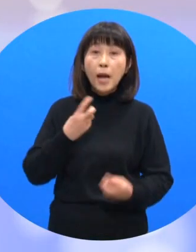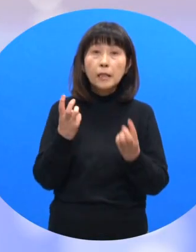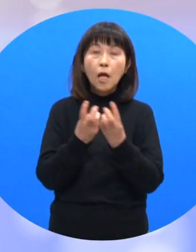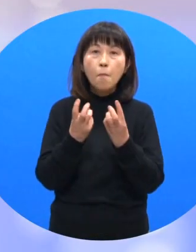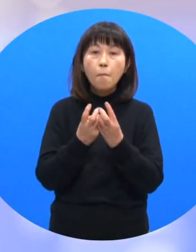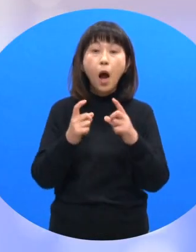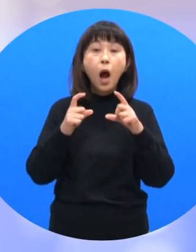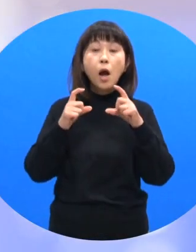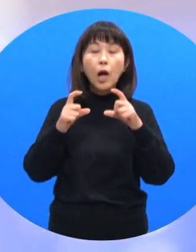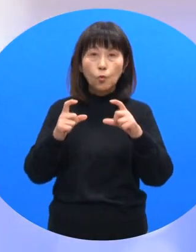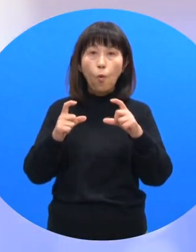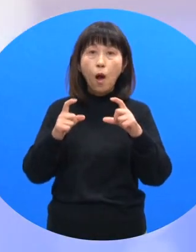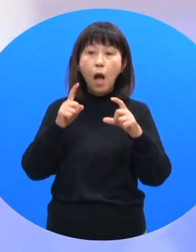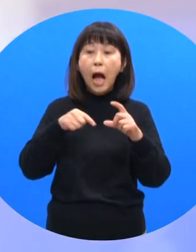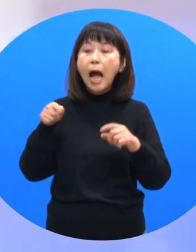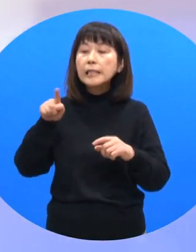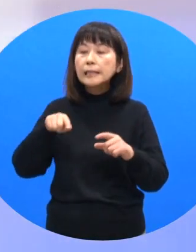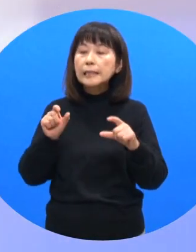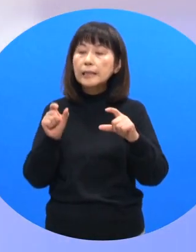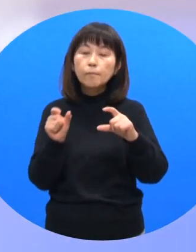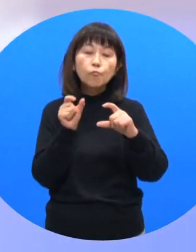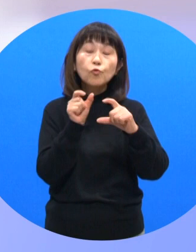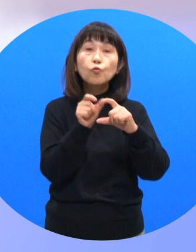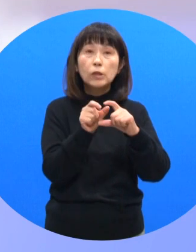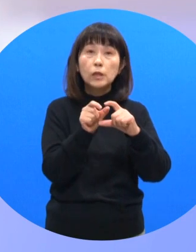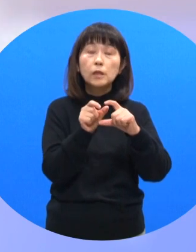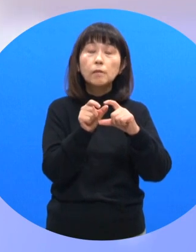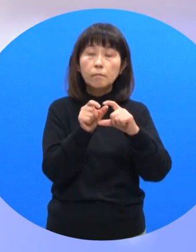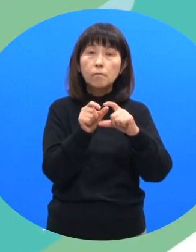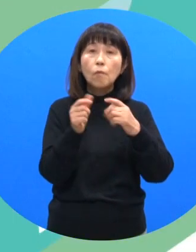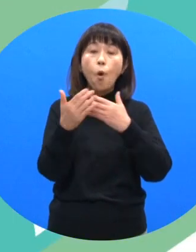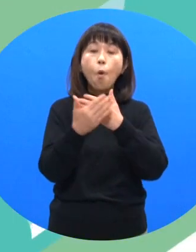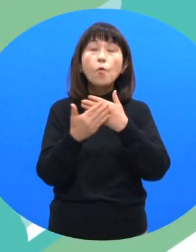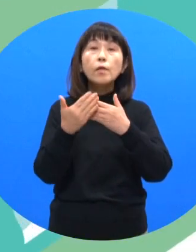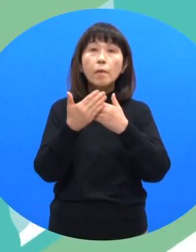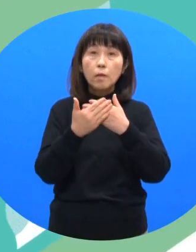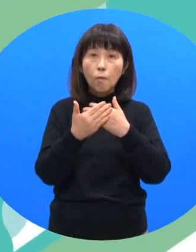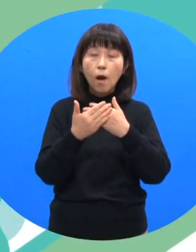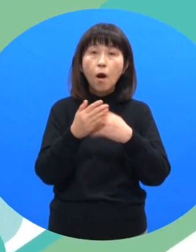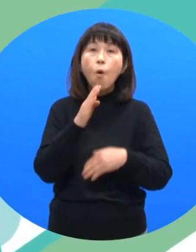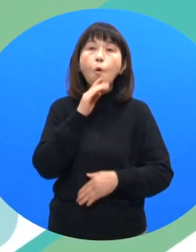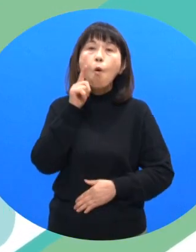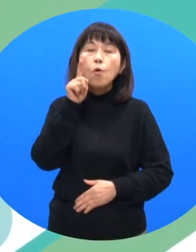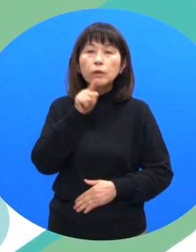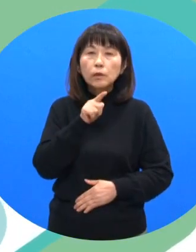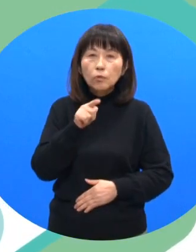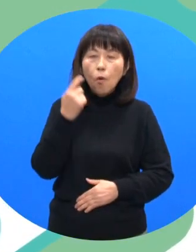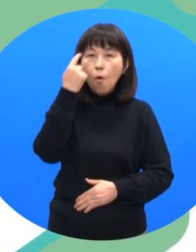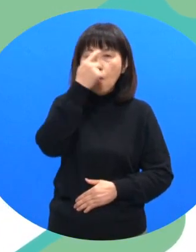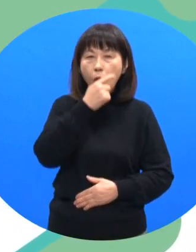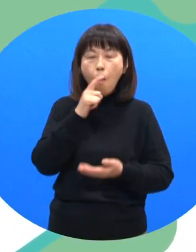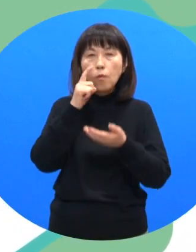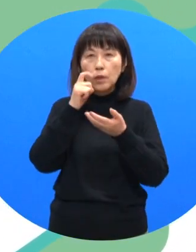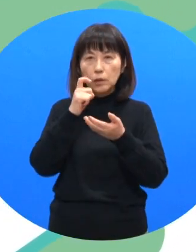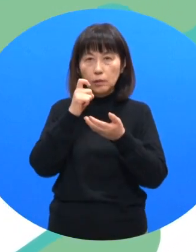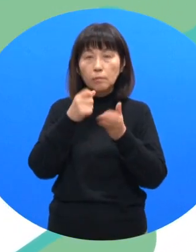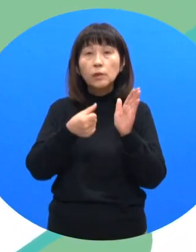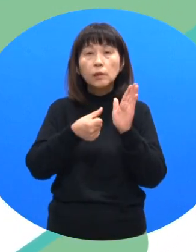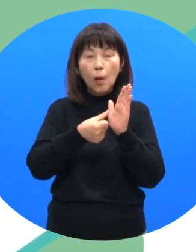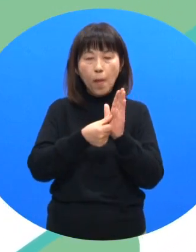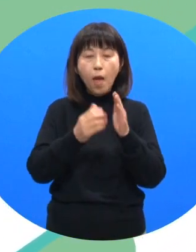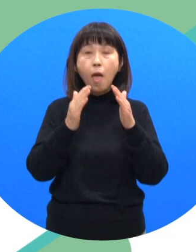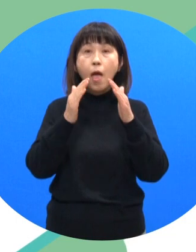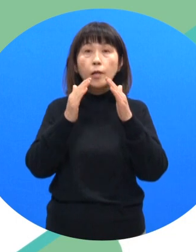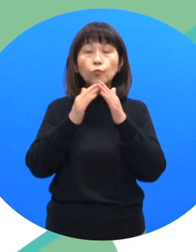マイナンバーカードは IC チップ付きのカードです。表面には本人の顔写真と氏